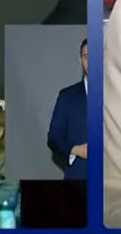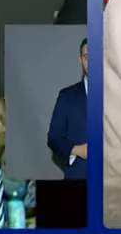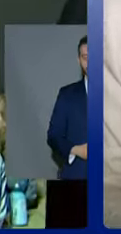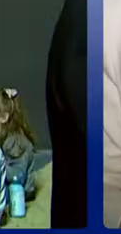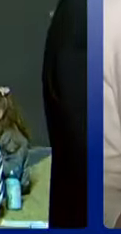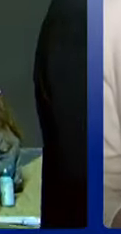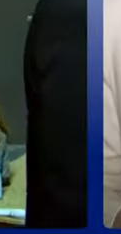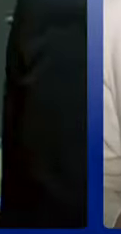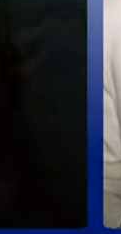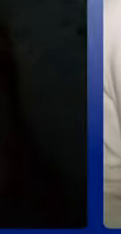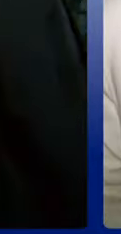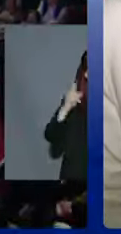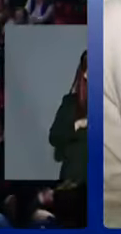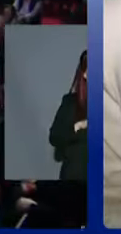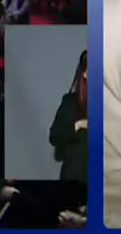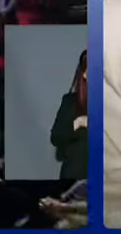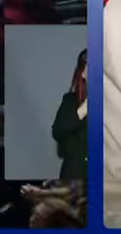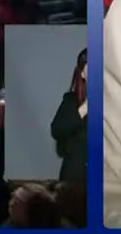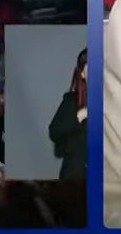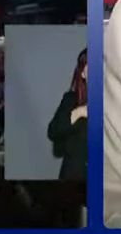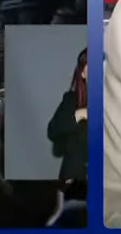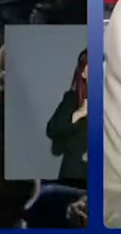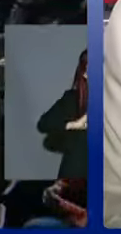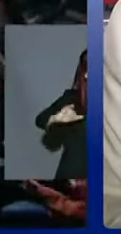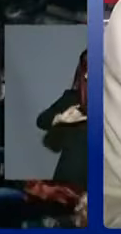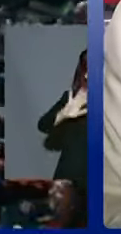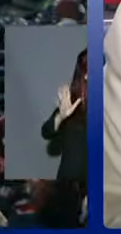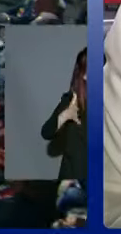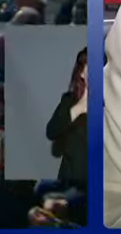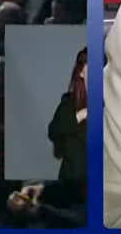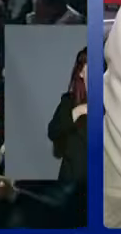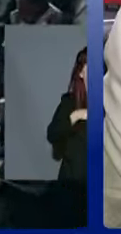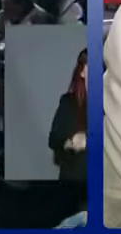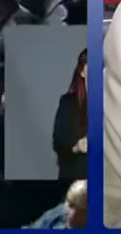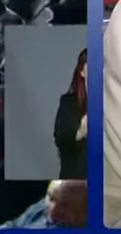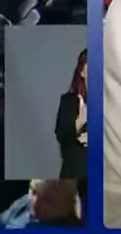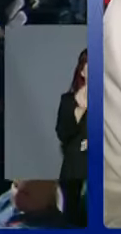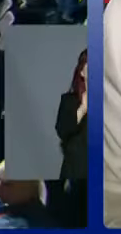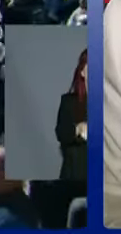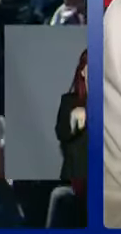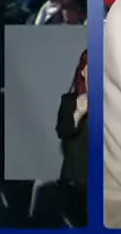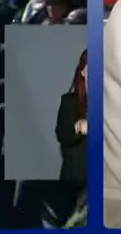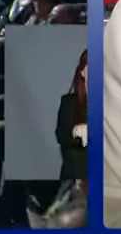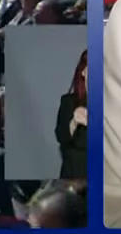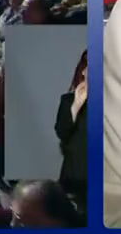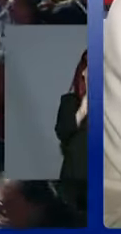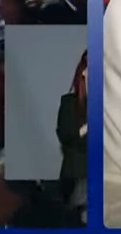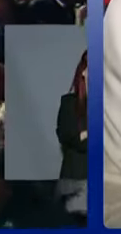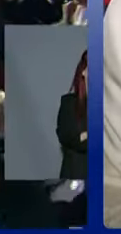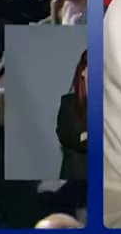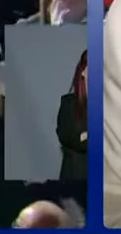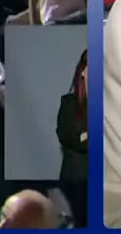στιγμές επιτρέπει την επιτάχυνση των εκλογών. Αυτό έλεγε το στρατόπεδο της Όλγας Γεροβασίλη, ότι δεν γίνεται και ότι το